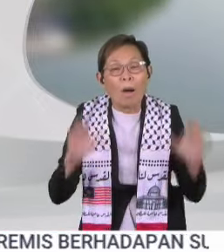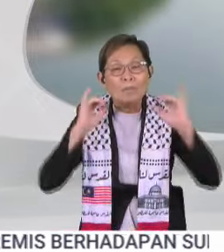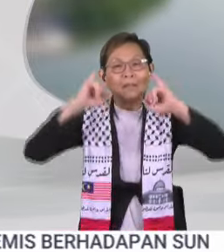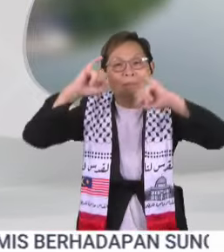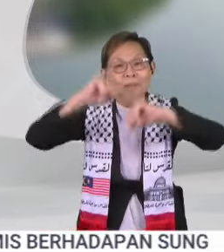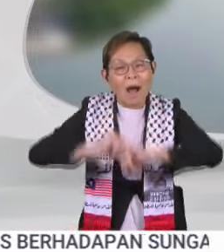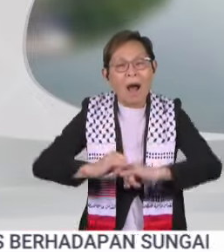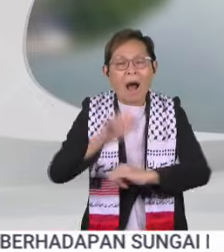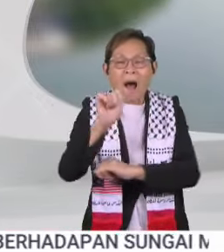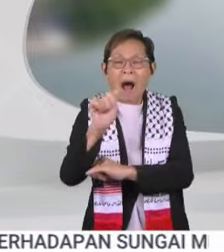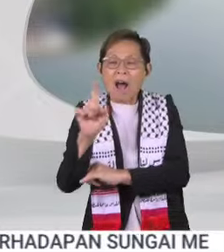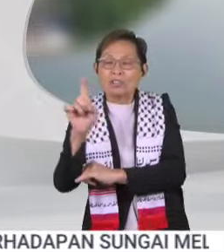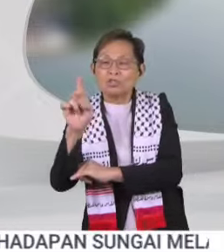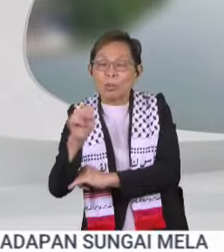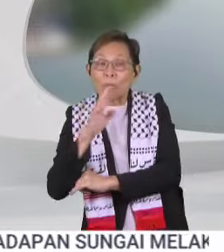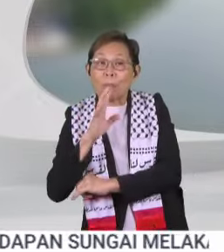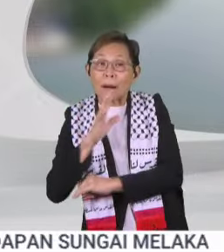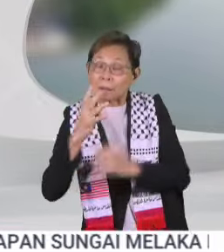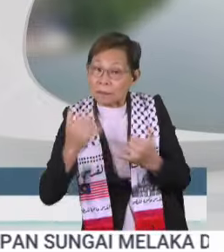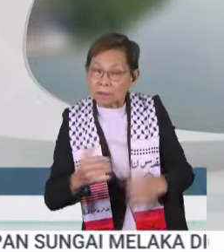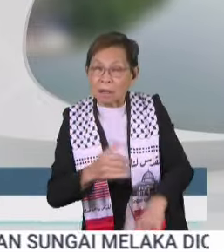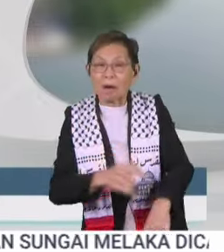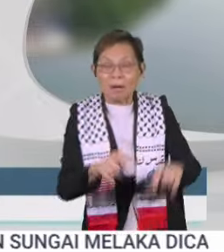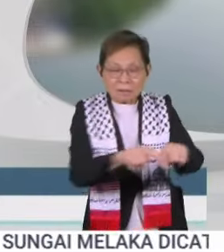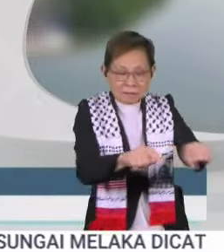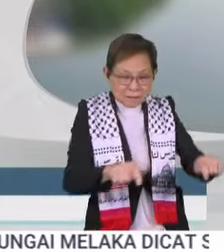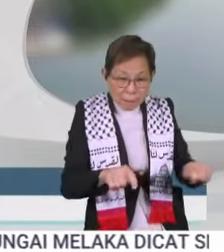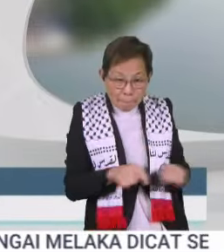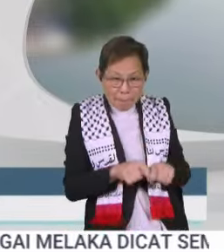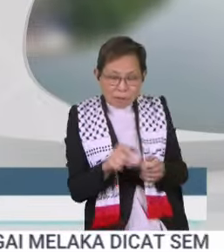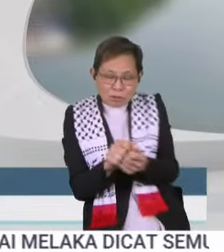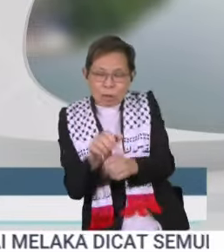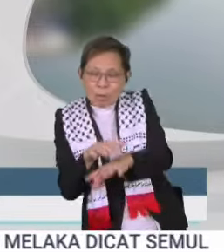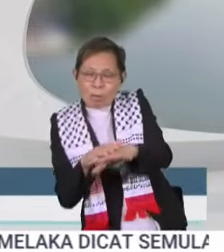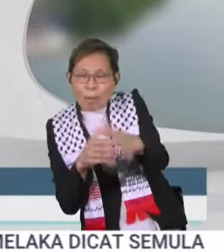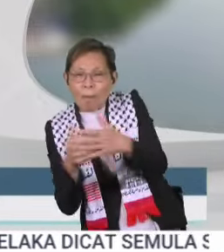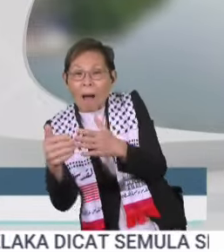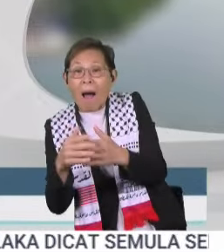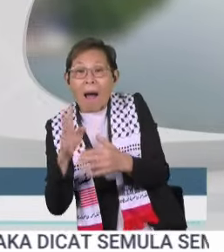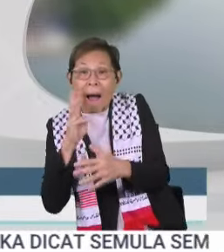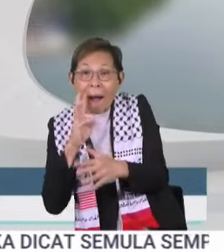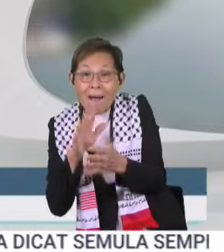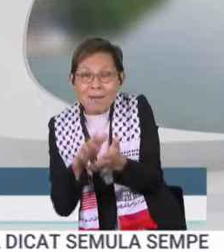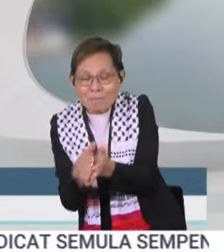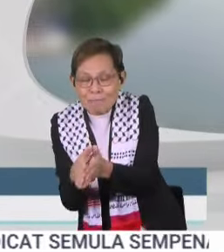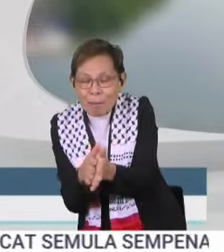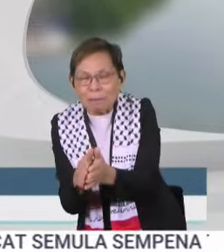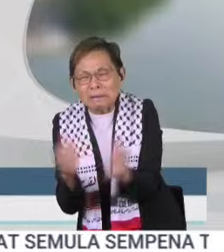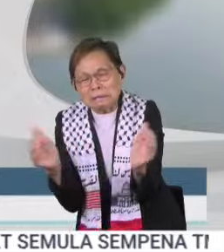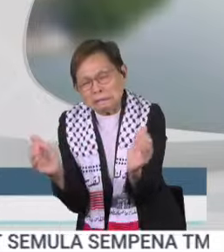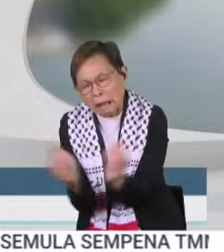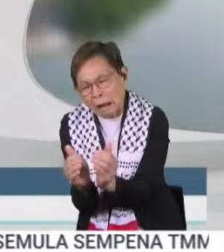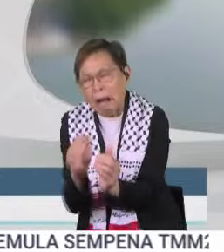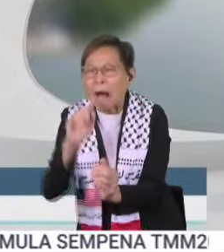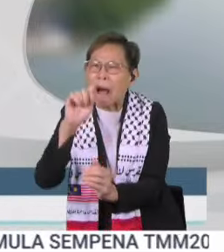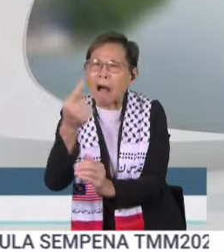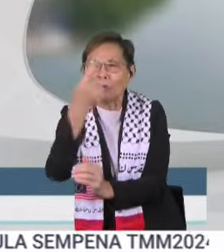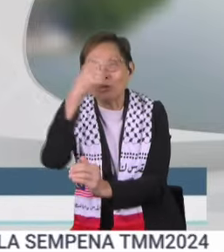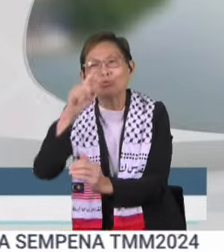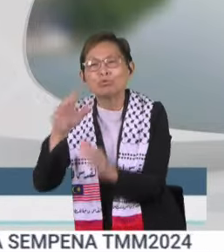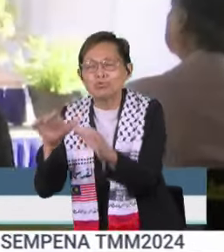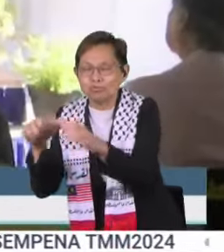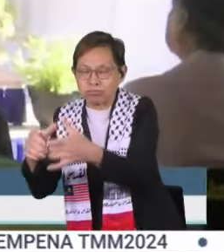dat Jafari waliam berkata ketika ini ruang berwuduk masjid berkenaan terlalu dan hanya untuk golongan